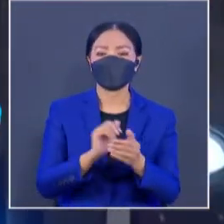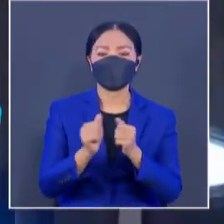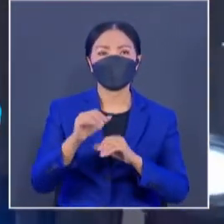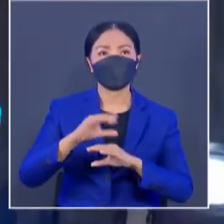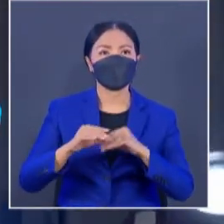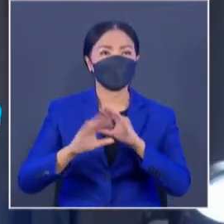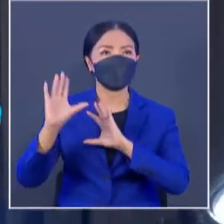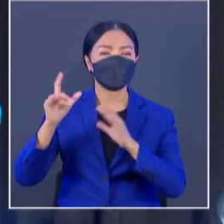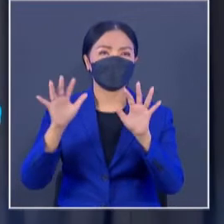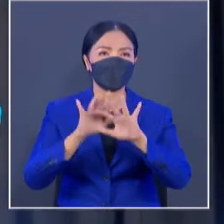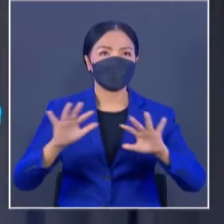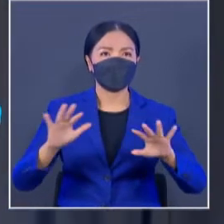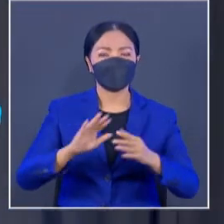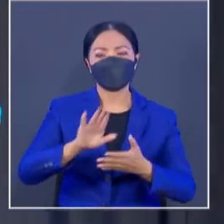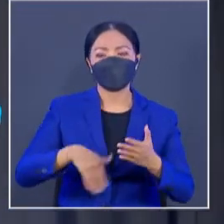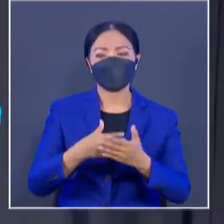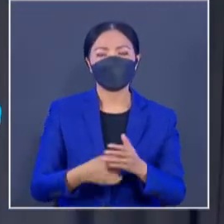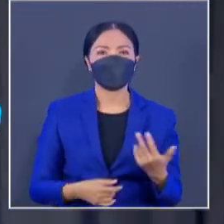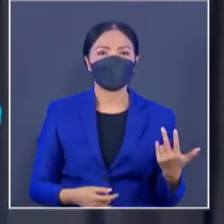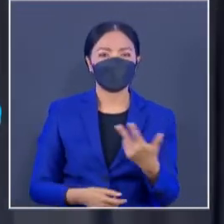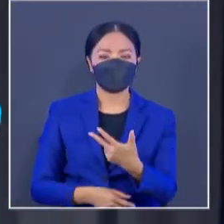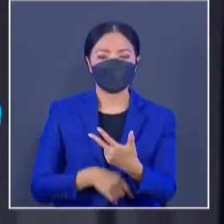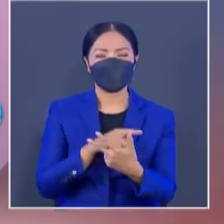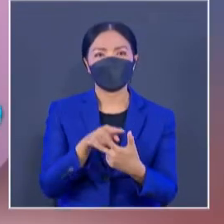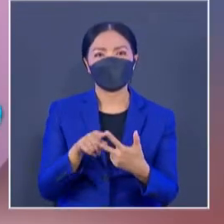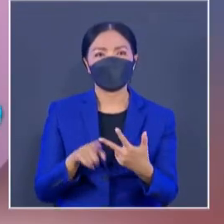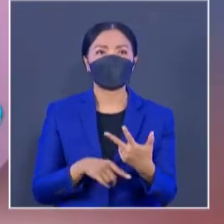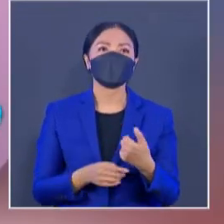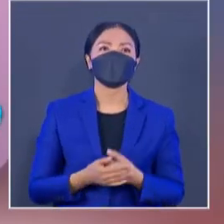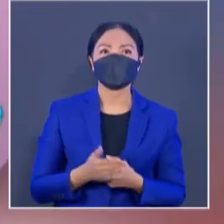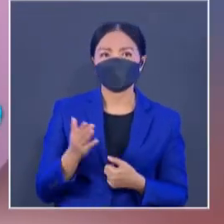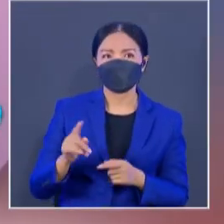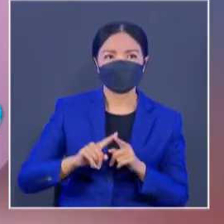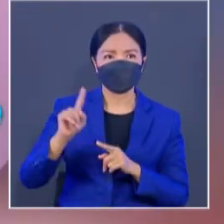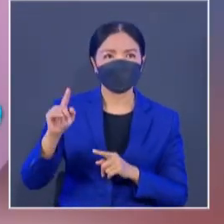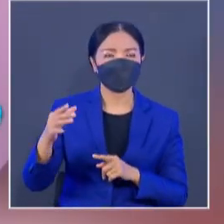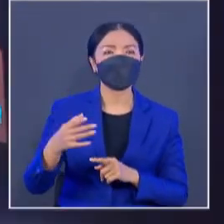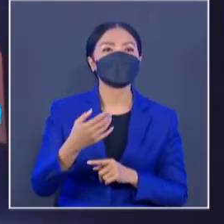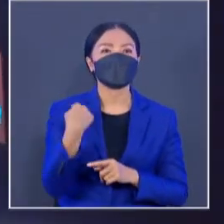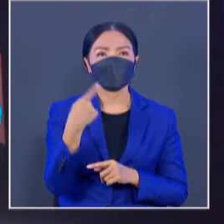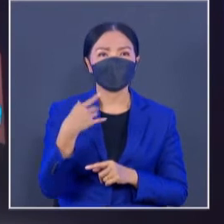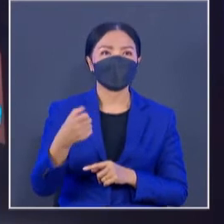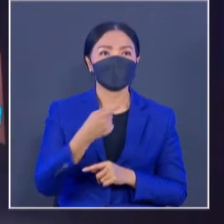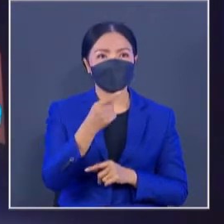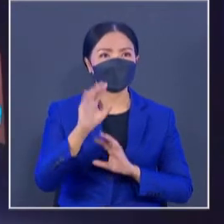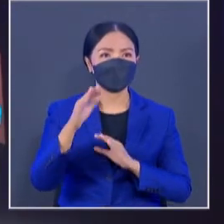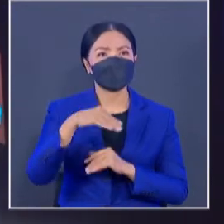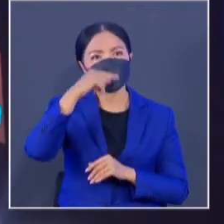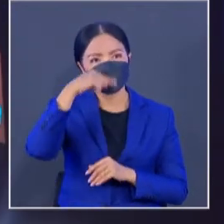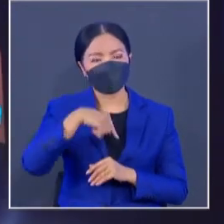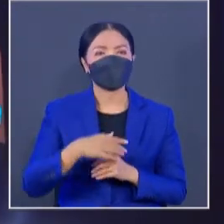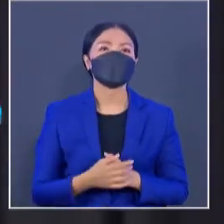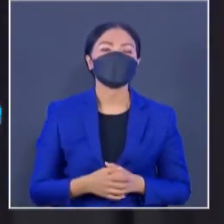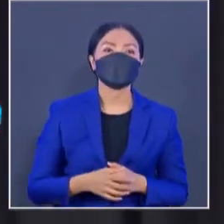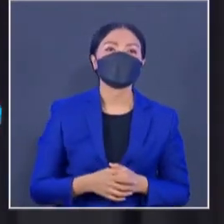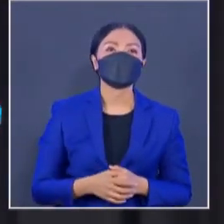งการภาพยนตร์อาเซียนมีด้วยกันทั้งหมด3รางวัลนะคะรางวัล Sea Pitch Award ผู้ชนะได้แก่ Tremble Like a Flower จากประเทศไทยร